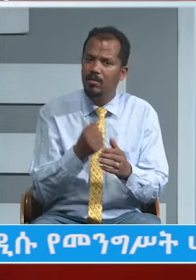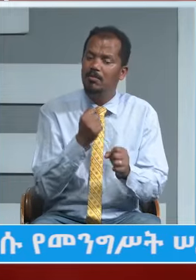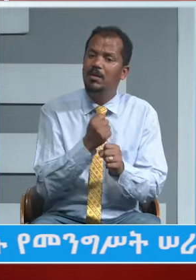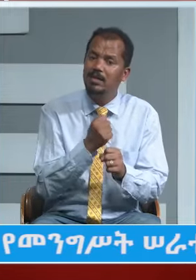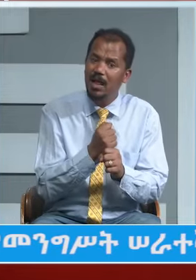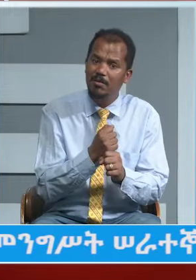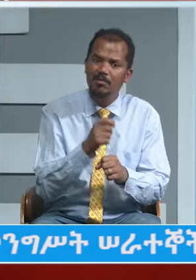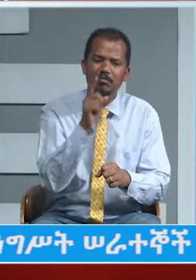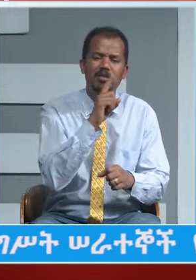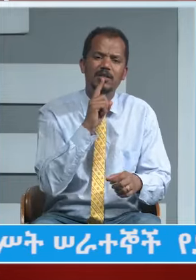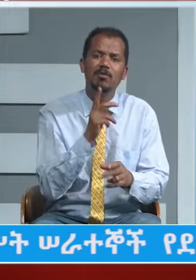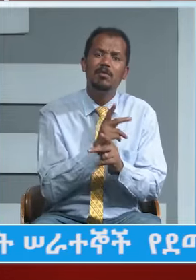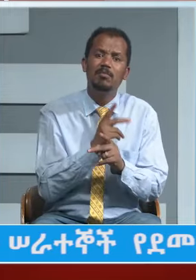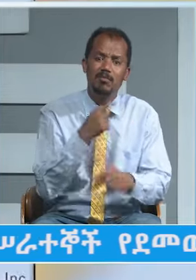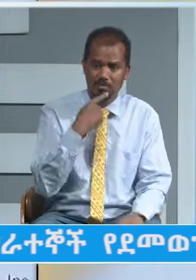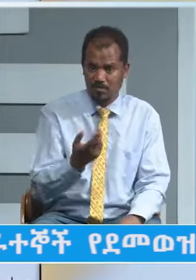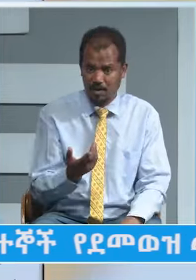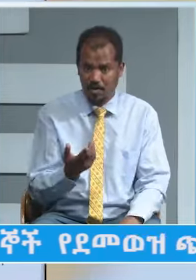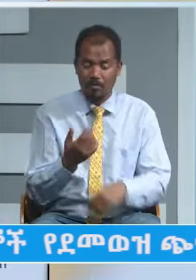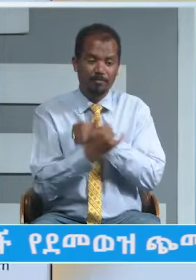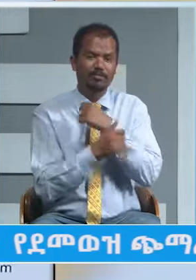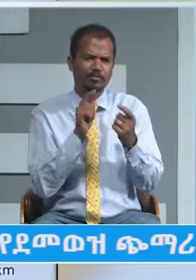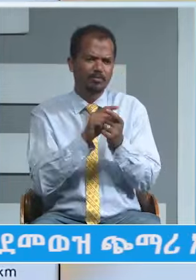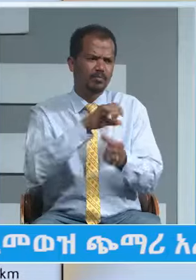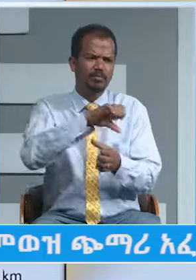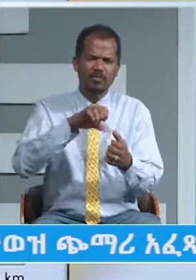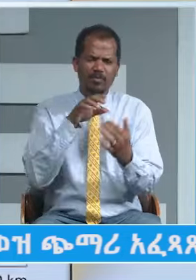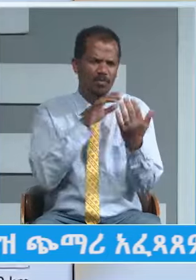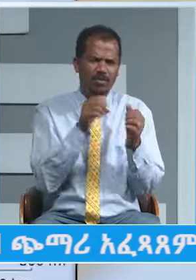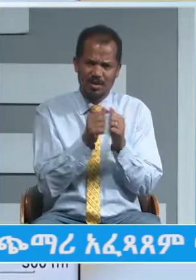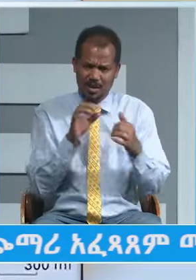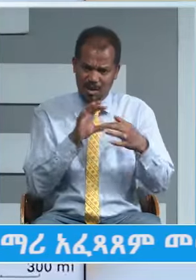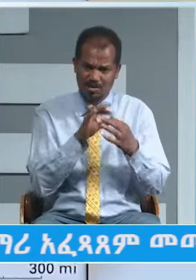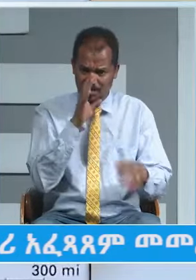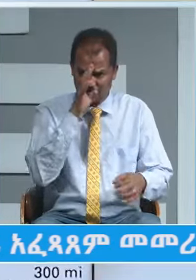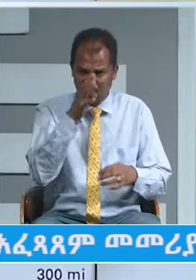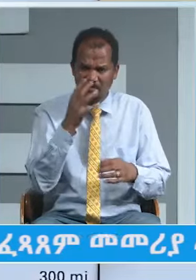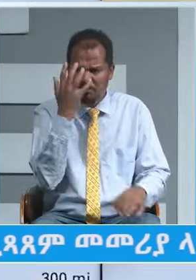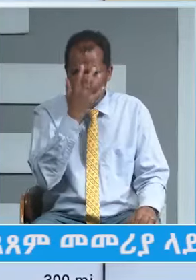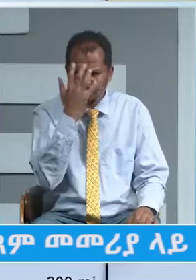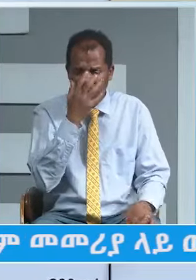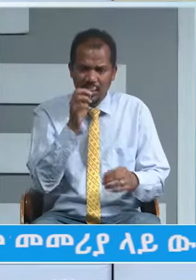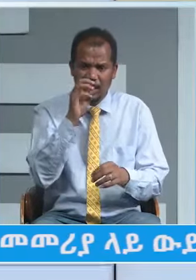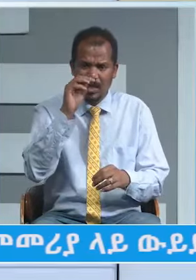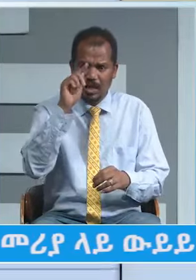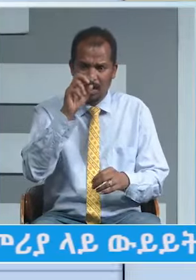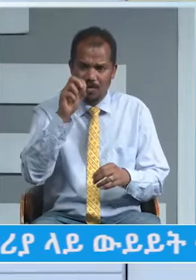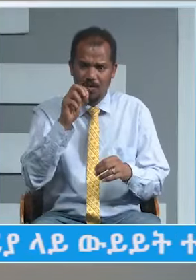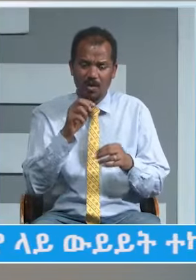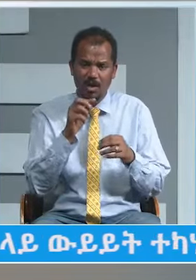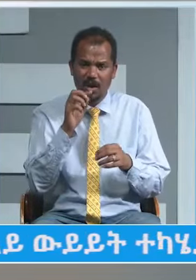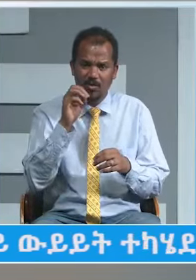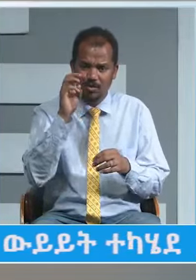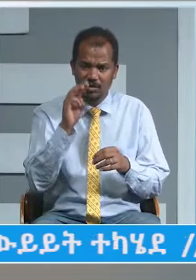ሚኒስትር መስሪያ ቤት ምንድን ነው የሚጠበቀው የሚለው ሀገሪቱ ከገጠማት የእርስ በርስ ጦርነት ጋር ተያይዞ የተፈጠሩ ብዥታዎች ቀጠናዊ